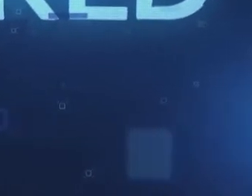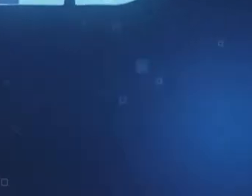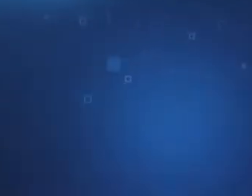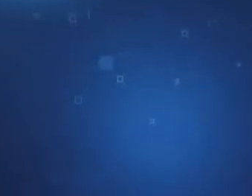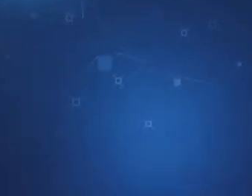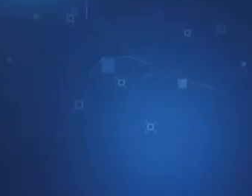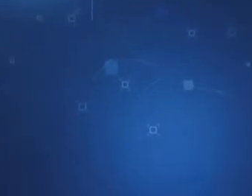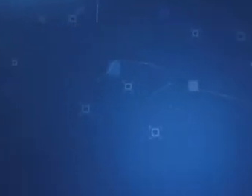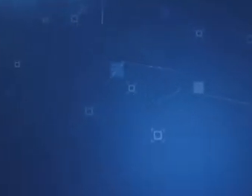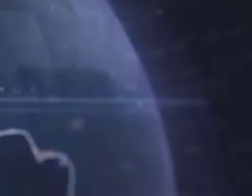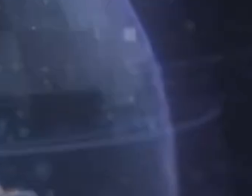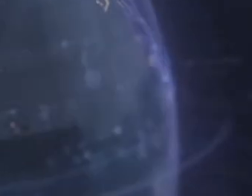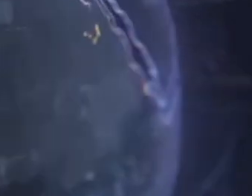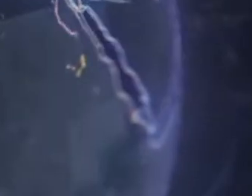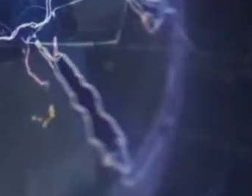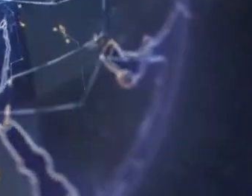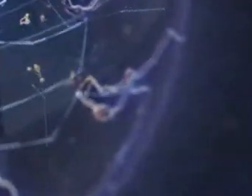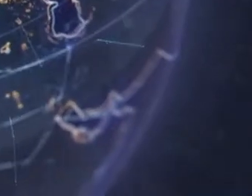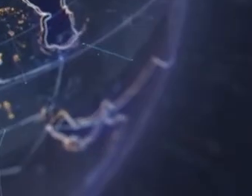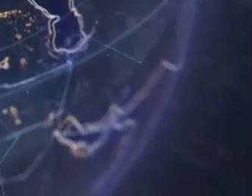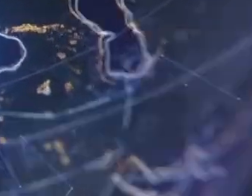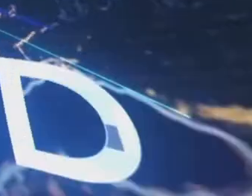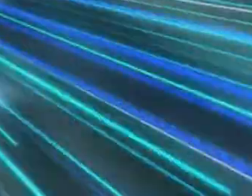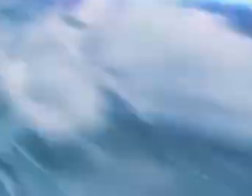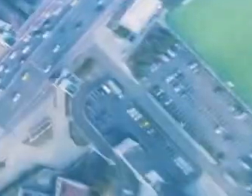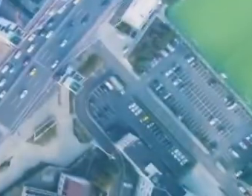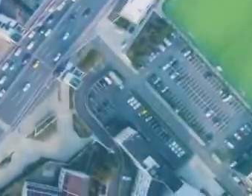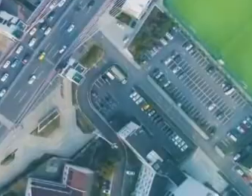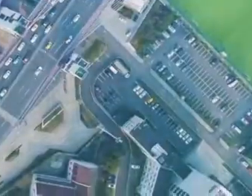We all live in a digital world.